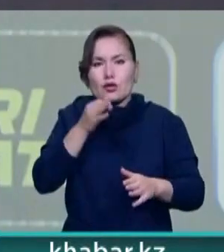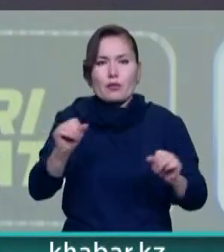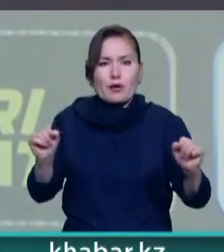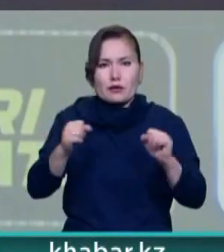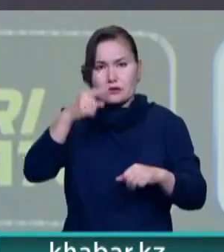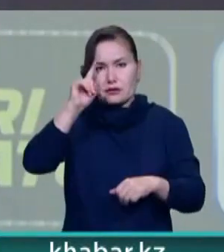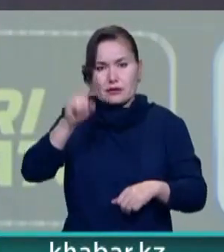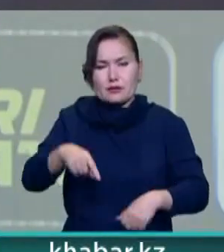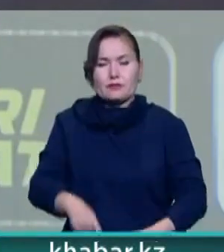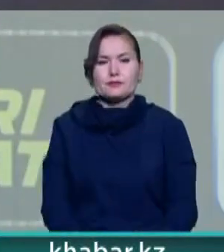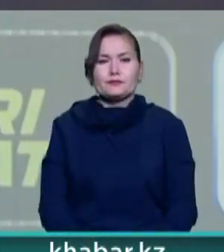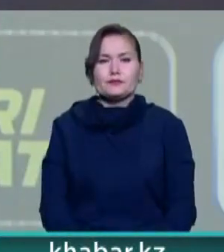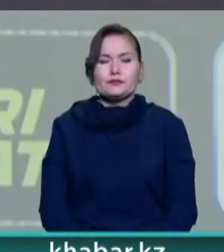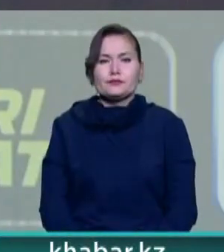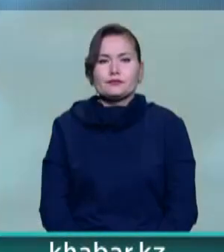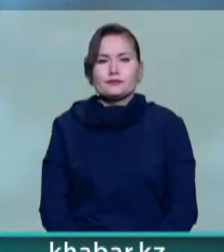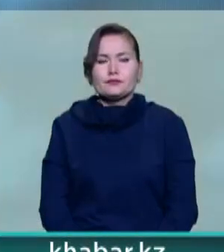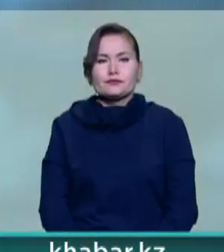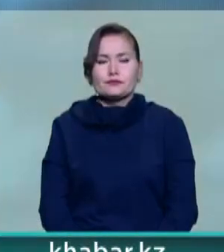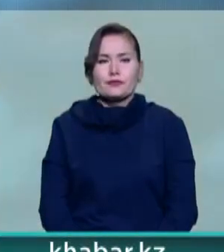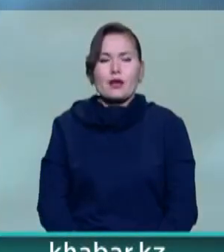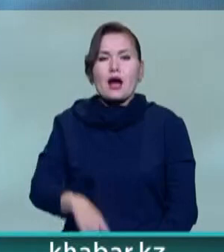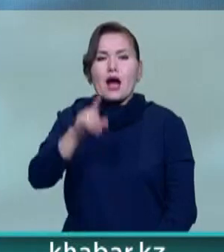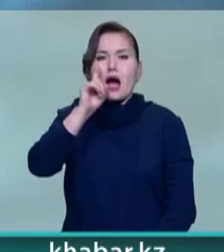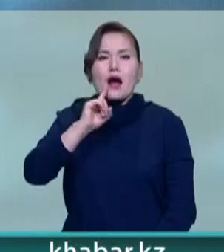деп ойлаймын.